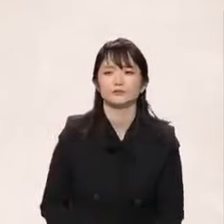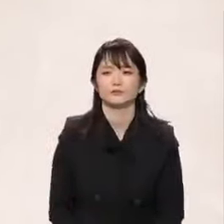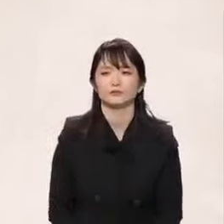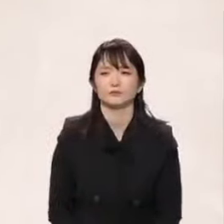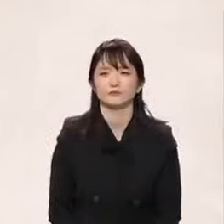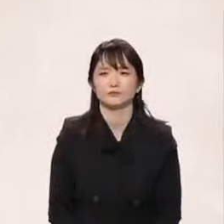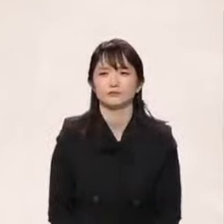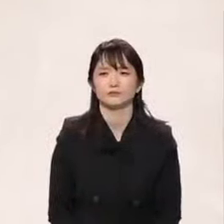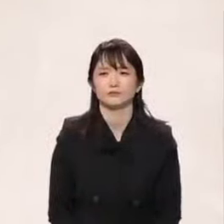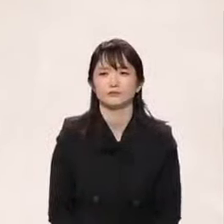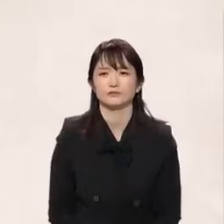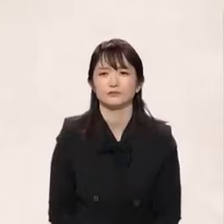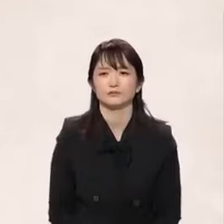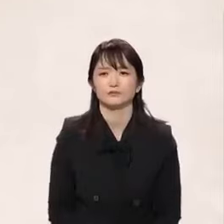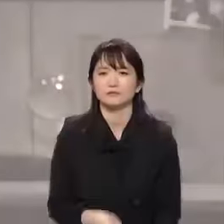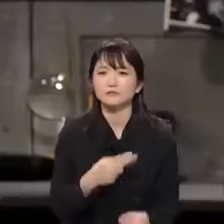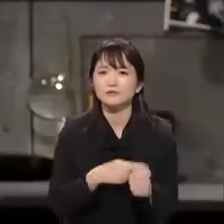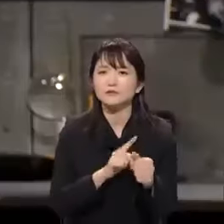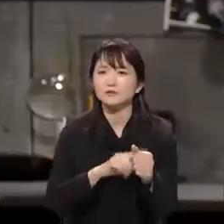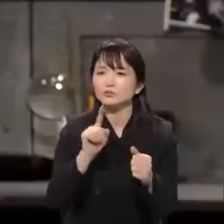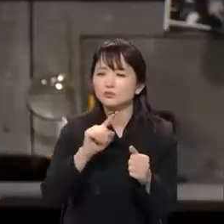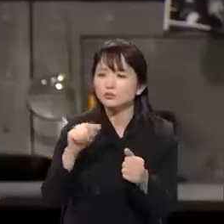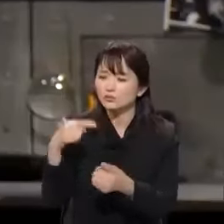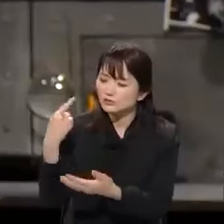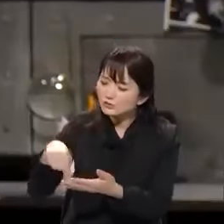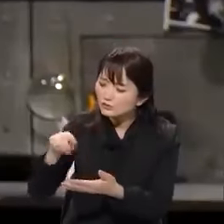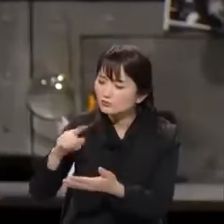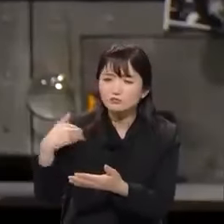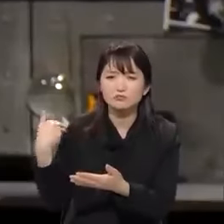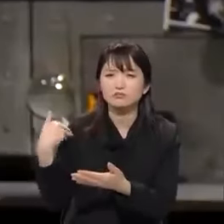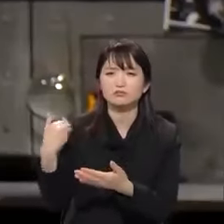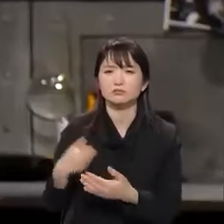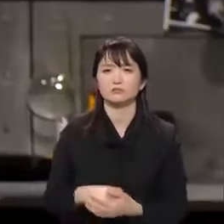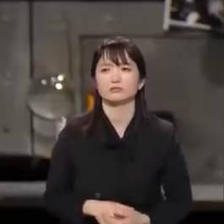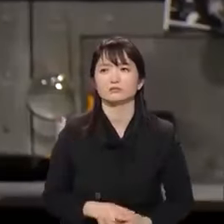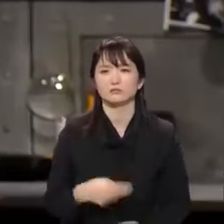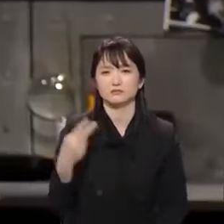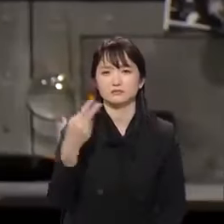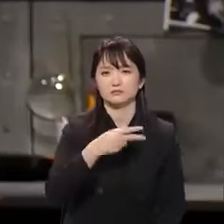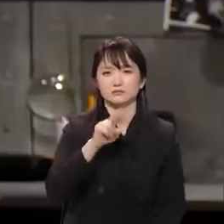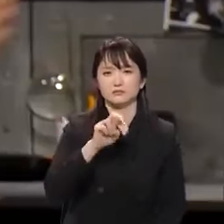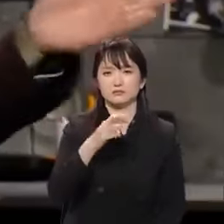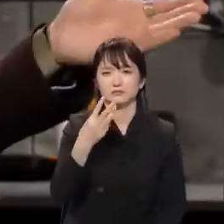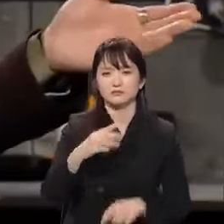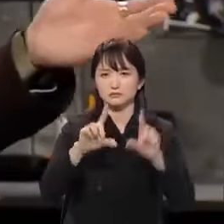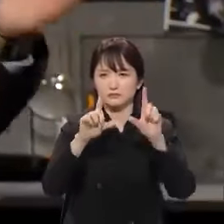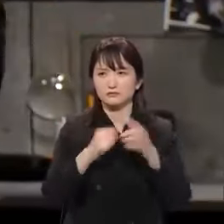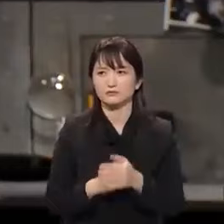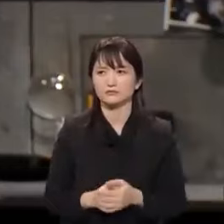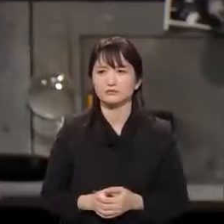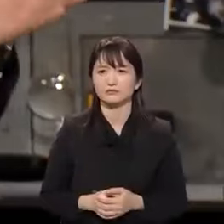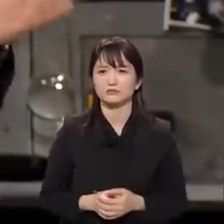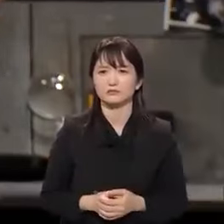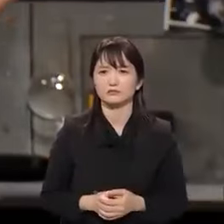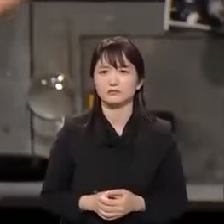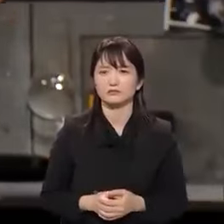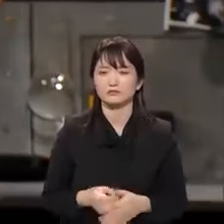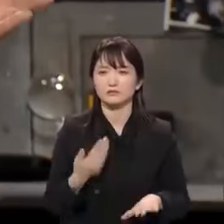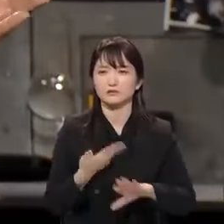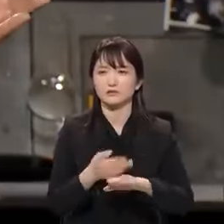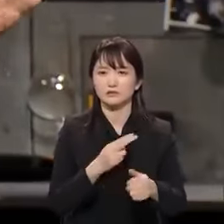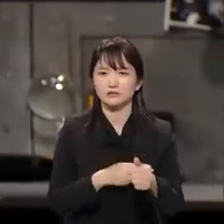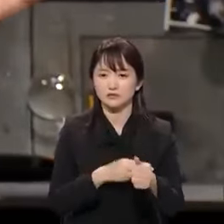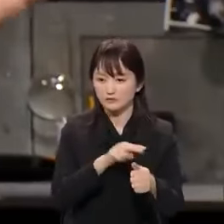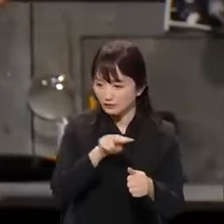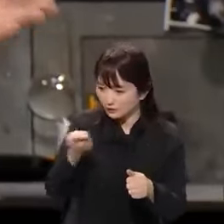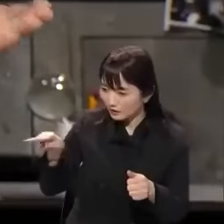있는 상황이고 저 선생님이 뭘 가르치고 있었는지 모르겠는데 어떻게 2023년에 지금 아마도 다른 선생님들도